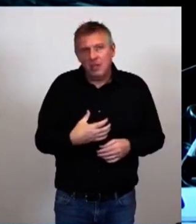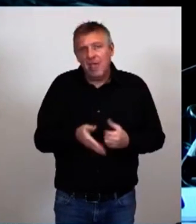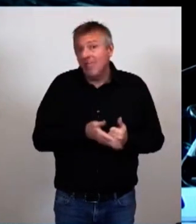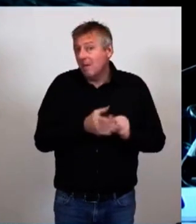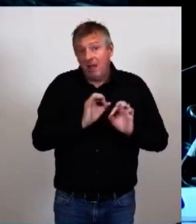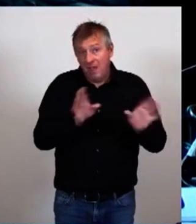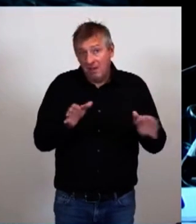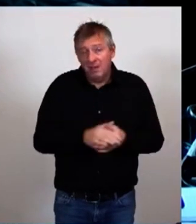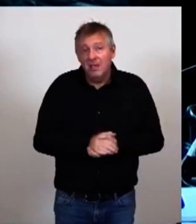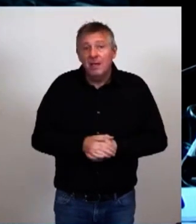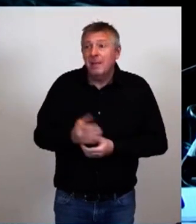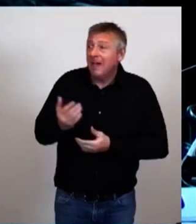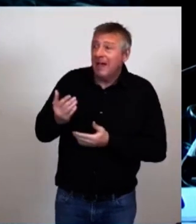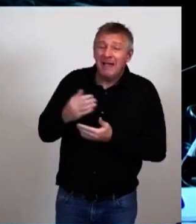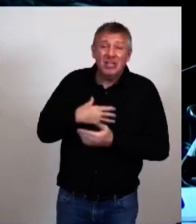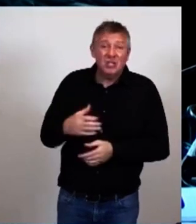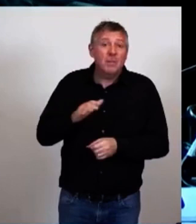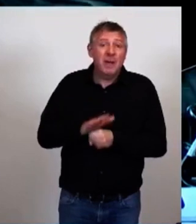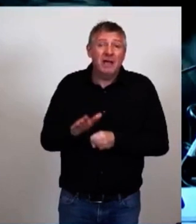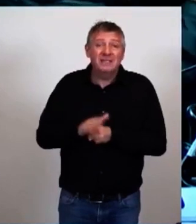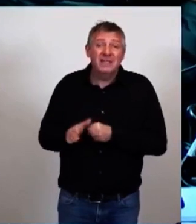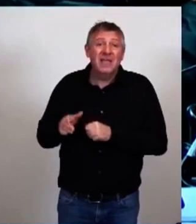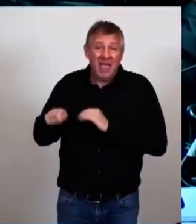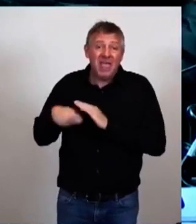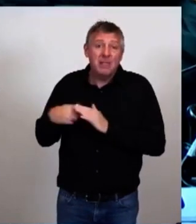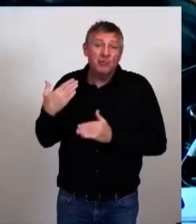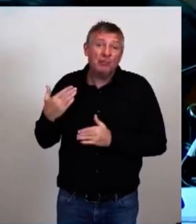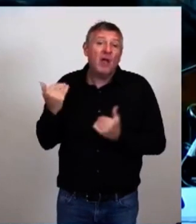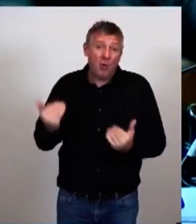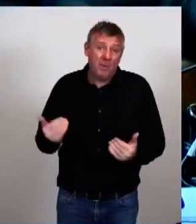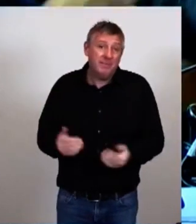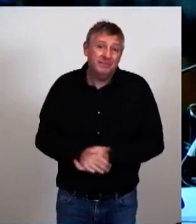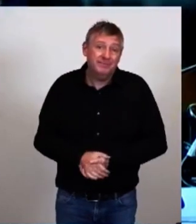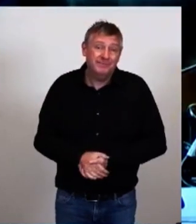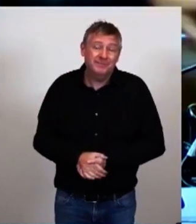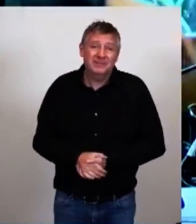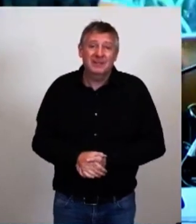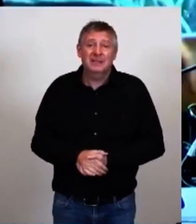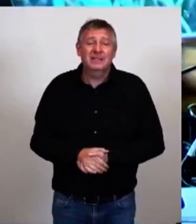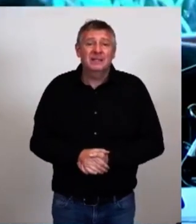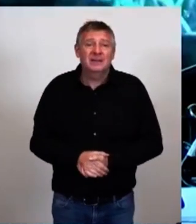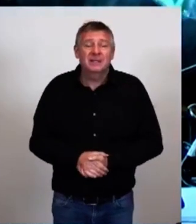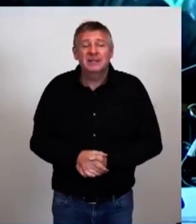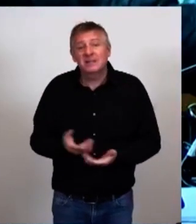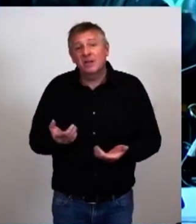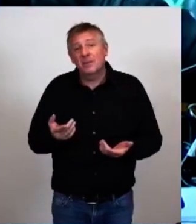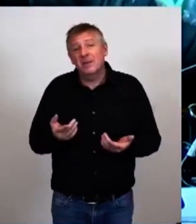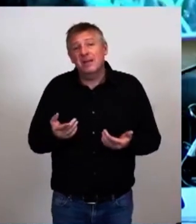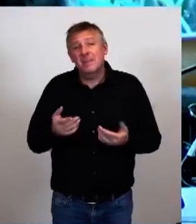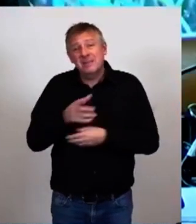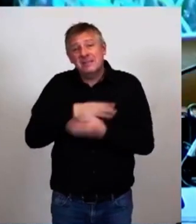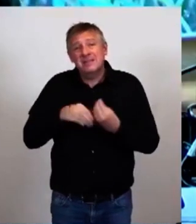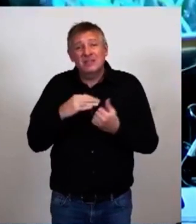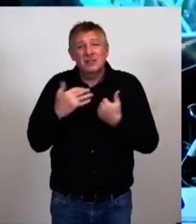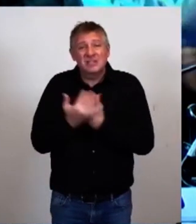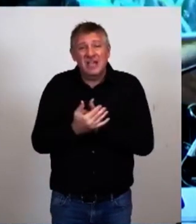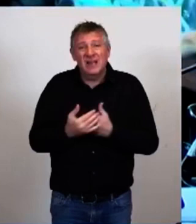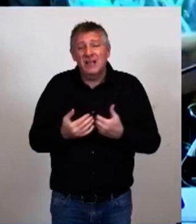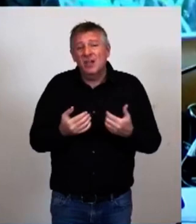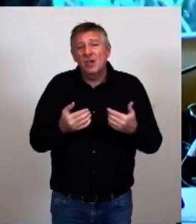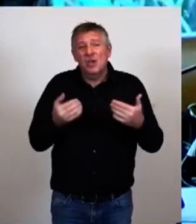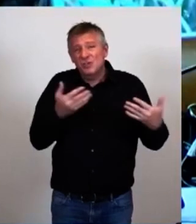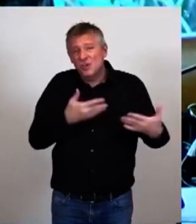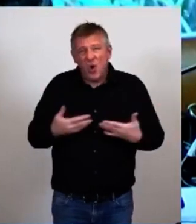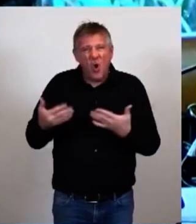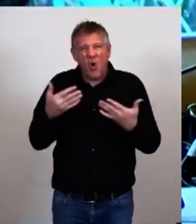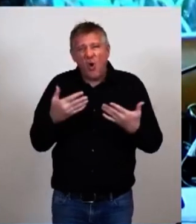riches pour y arriver sans. Aussi parce que préserver la mixité sociale, ce n'est pas ériger des critères et des scorings trop fermés